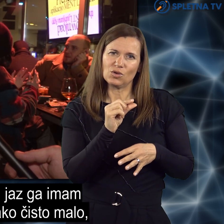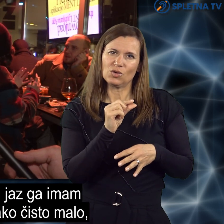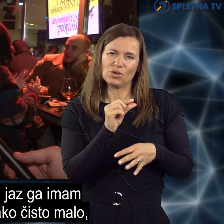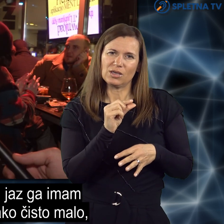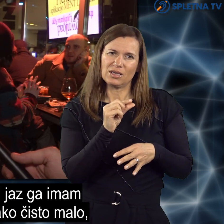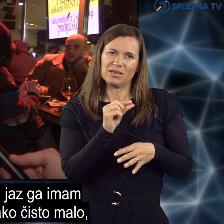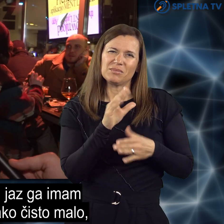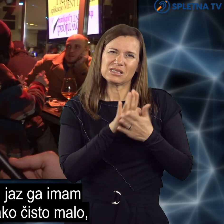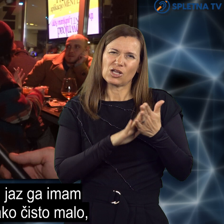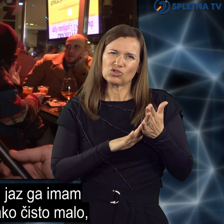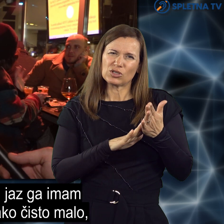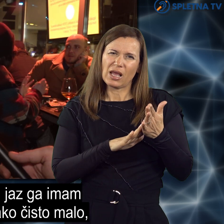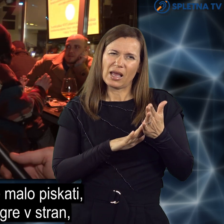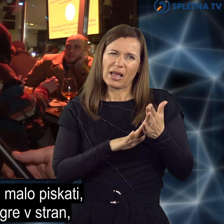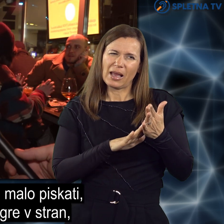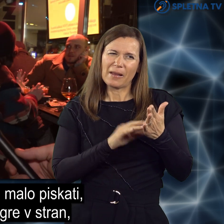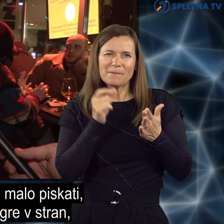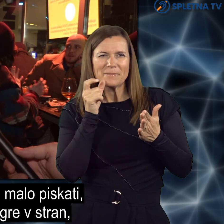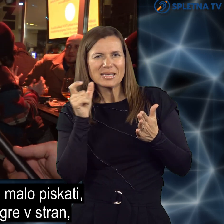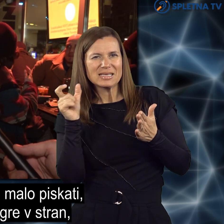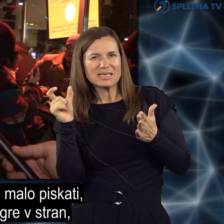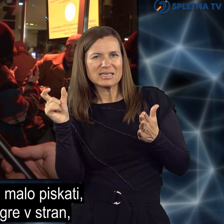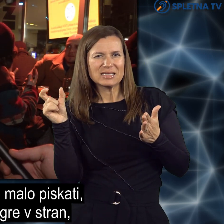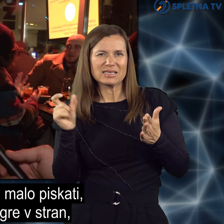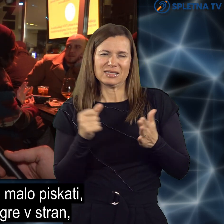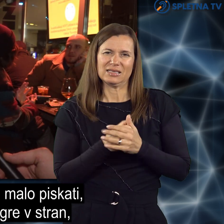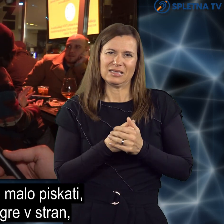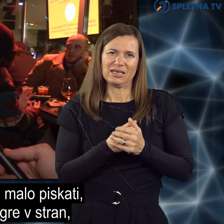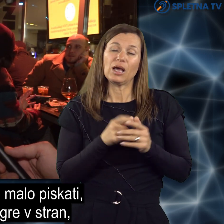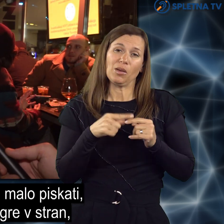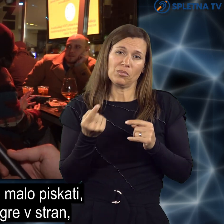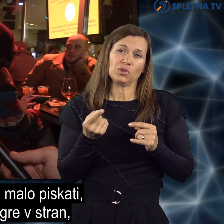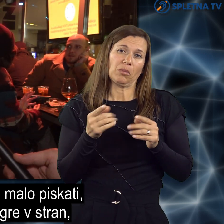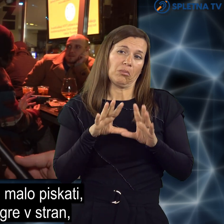tako čist mal, da mi začne mal.